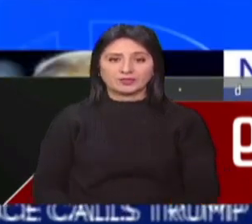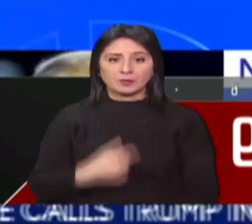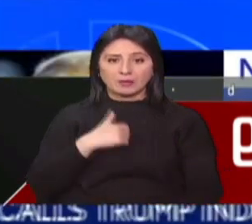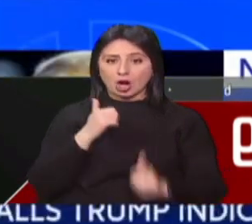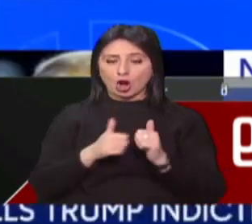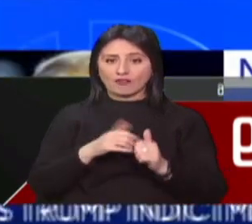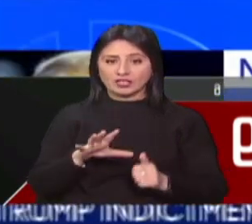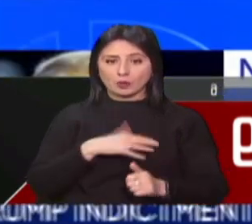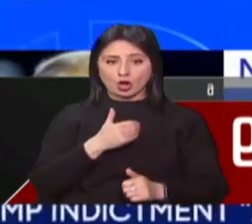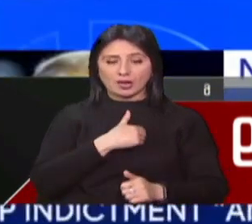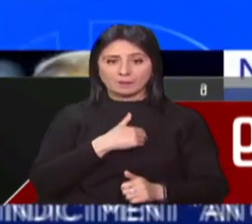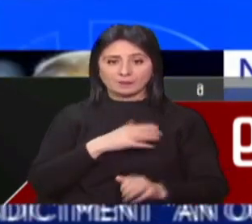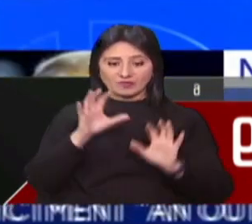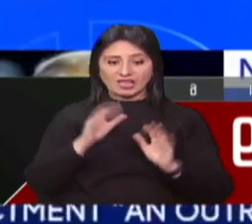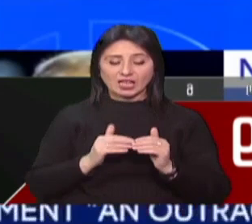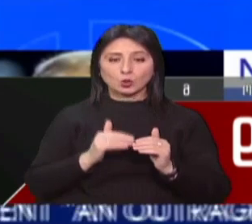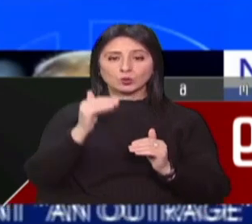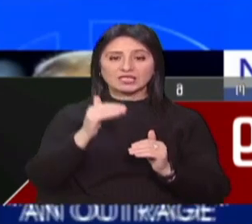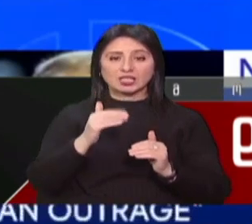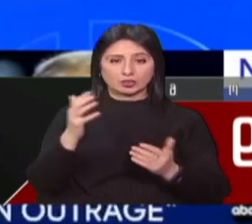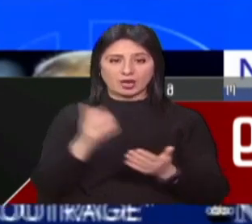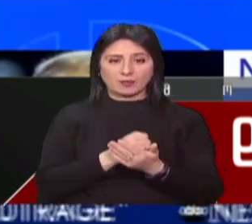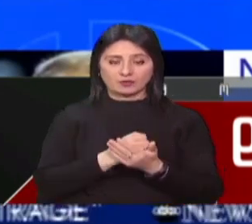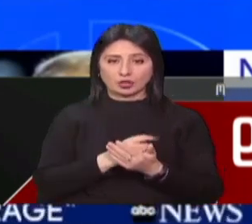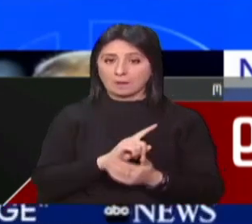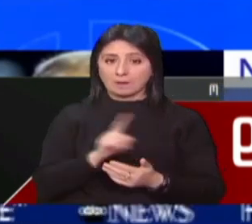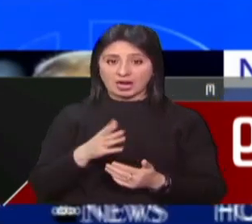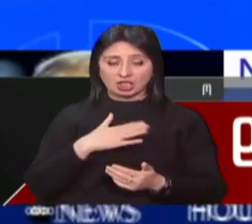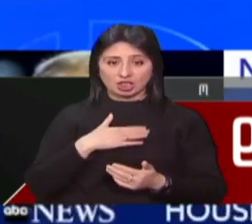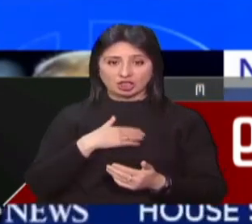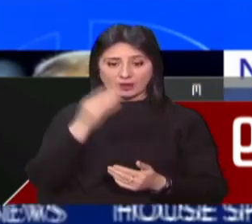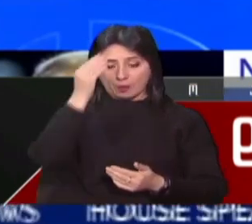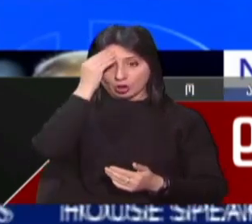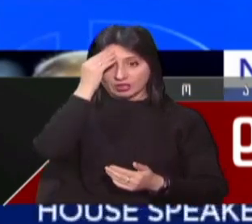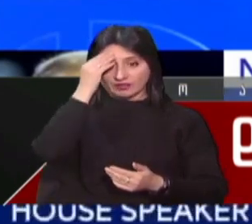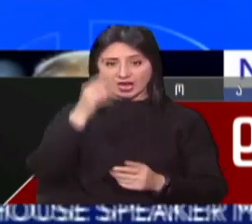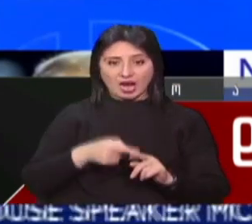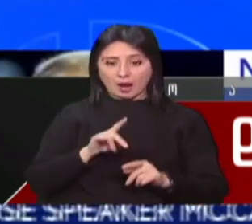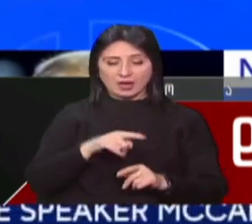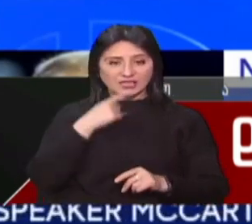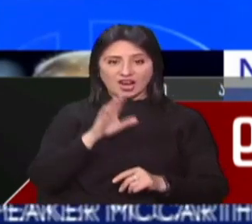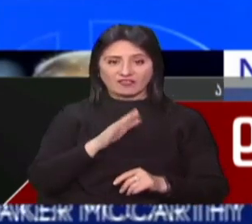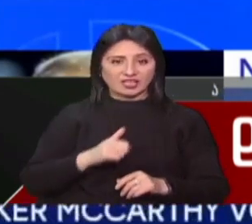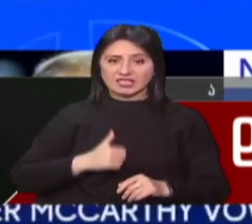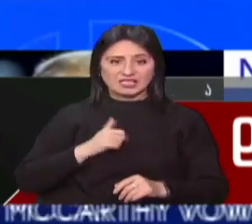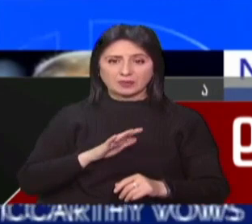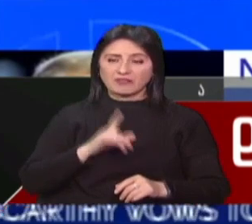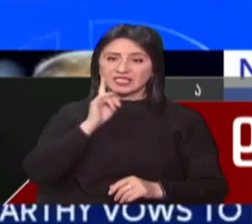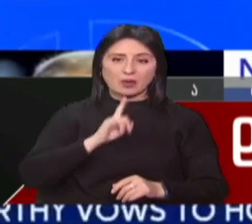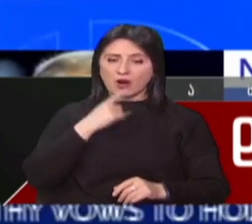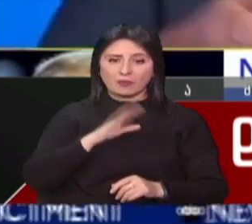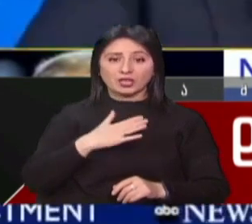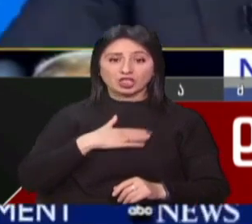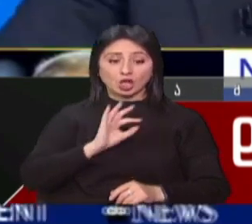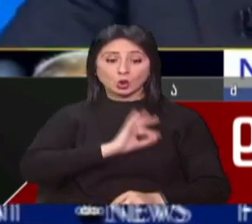მე ყოველთვის მქონდა იმედი, რომ კანონის უზენაესობა გაიმარჯვებდა. მაგრამ ჩემი მოსაზრებით და ამას არ ვამბობ სიამაყითან სიამოვნებით,